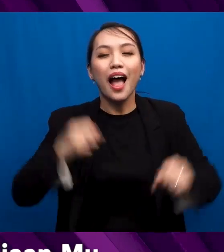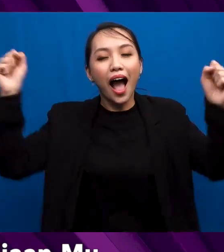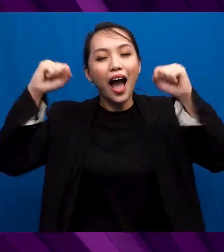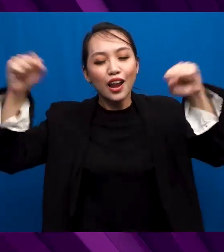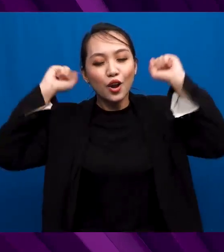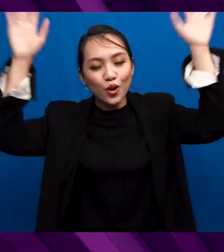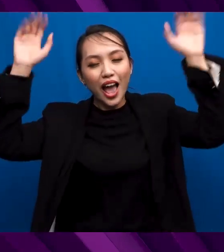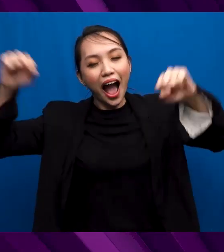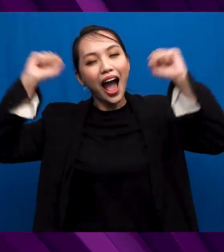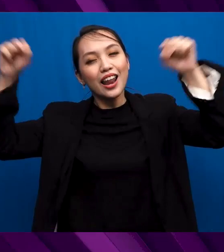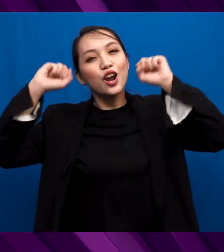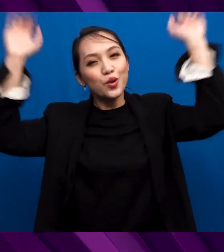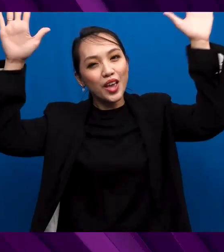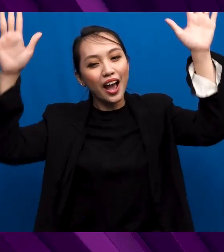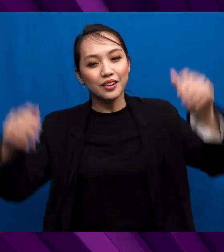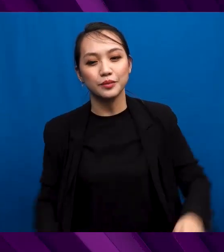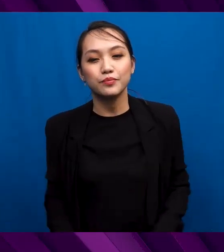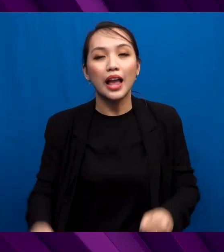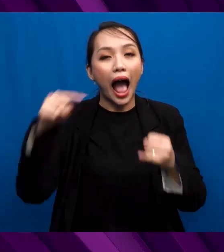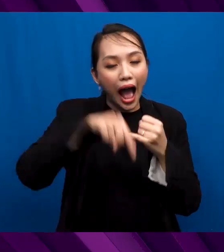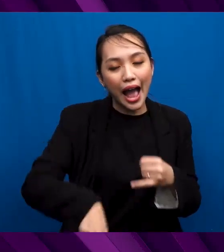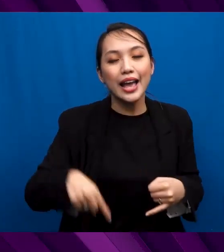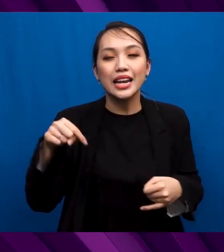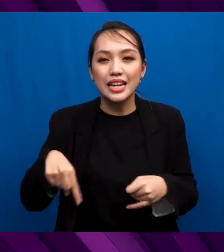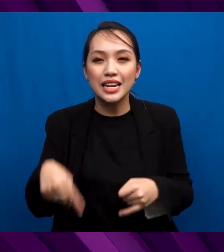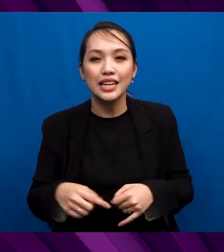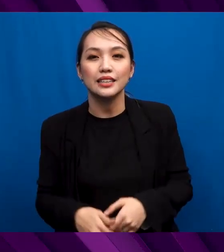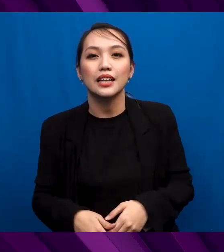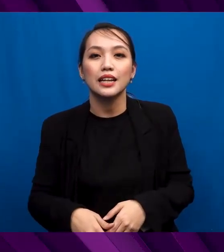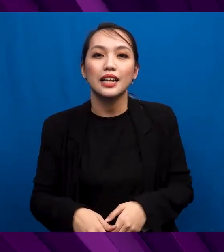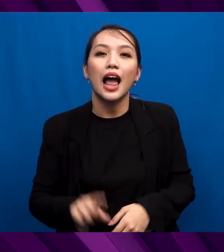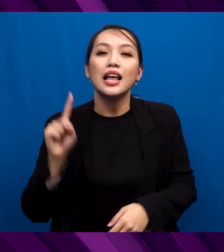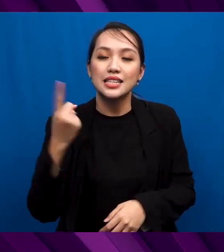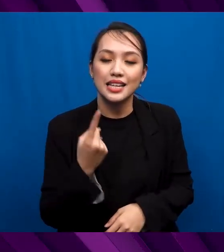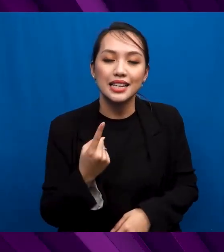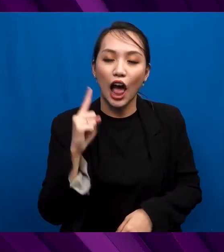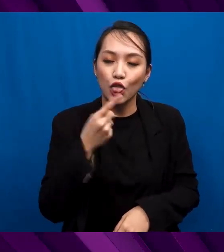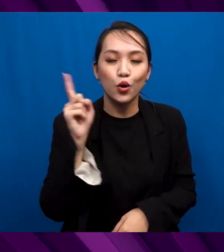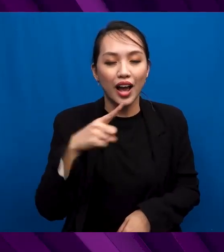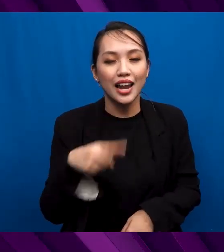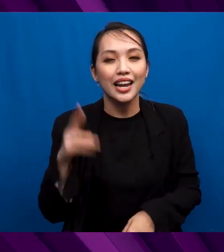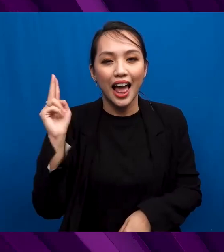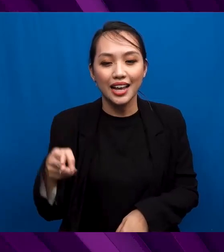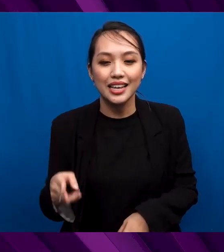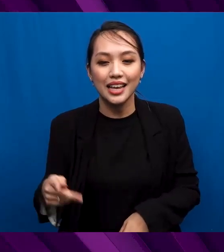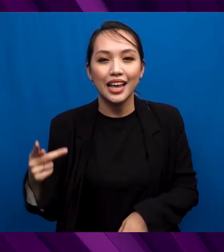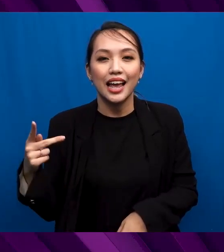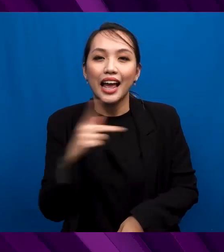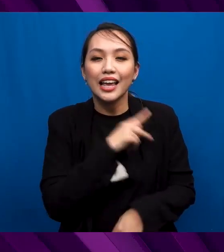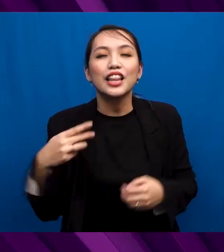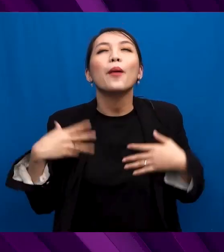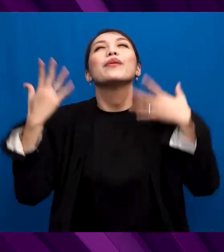Haleluya, haleluya. Di akhir ibadah ini, mari sekali lagi kita berserah diri dan menerima berkat